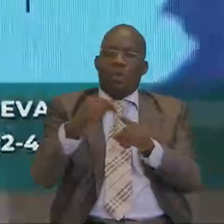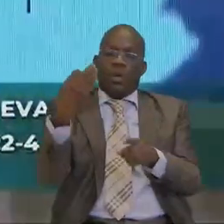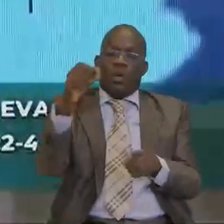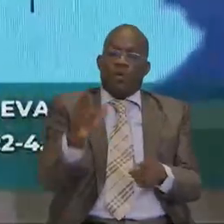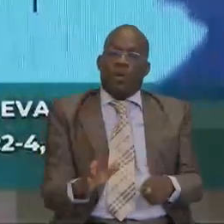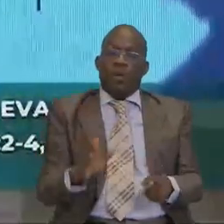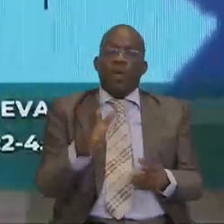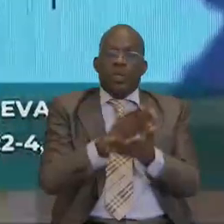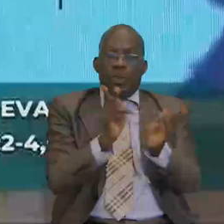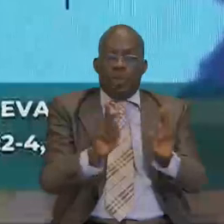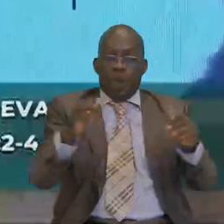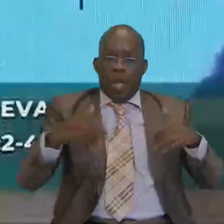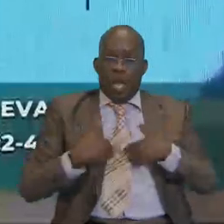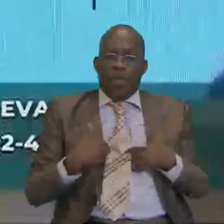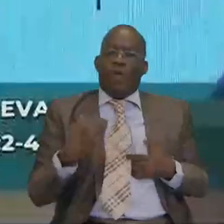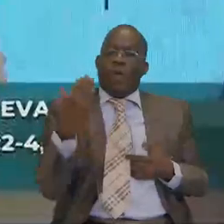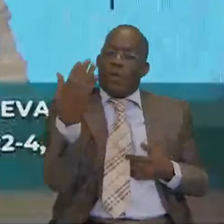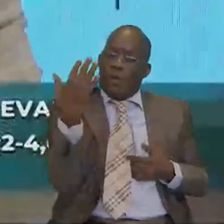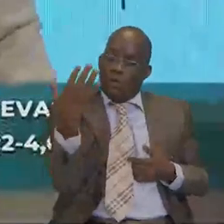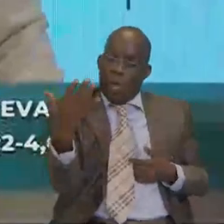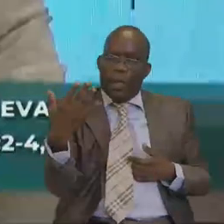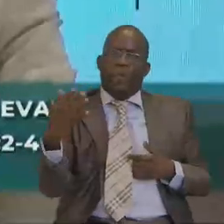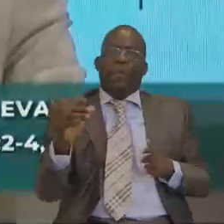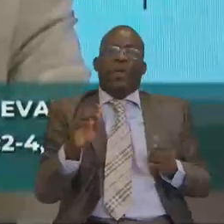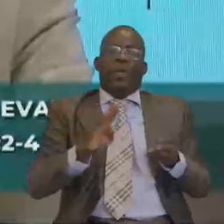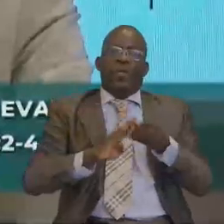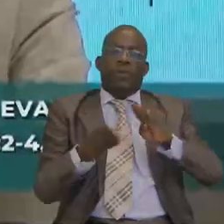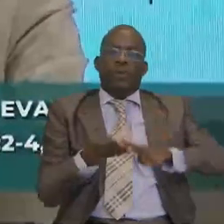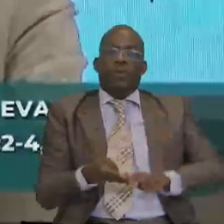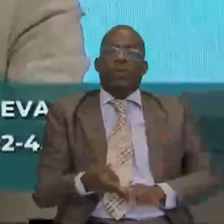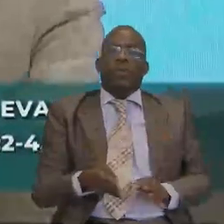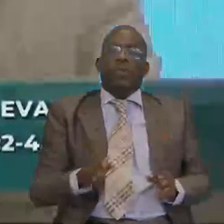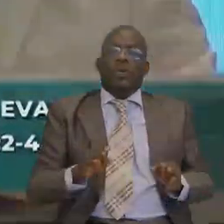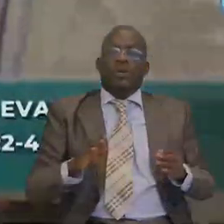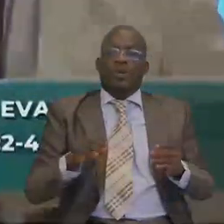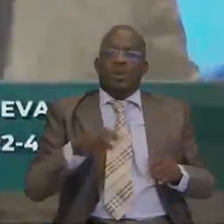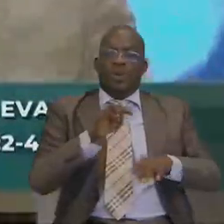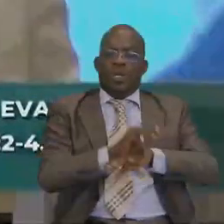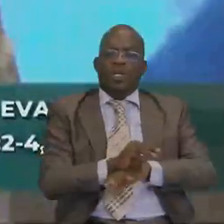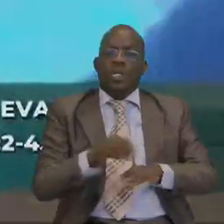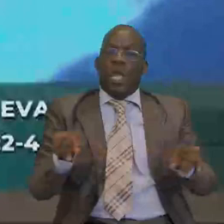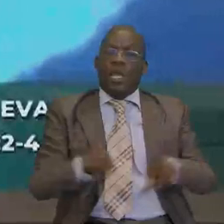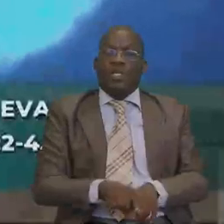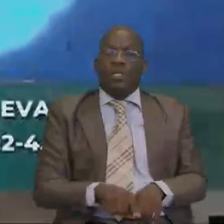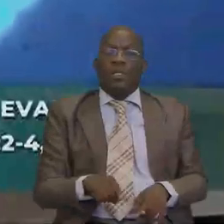ont les saints ministères ensemble, comme l'apôtre Paul.